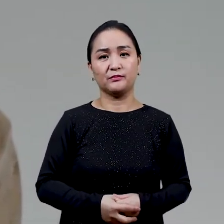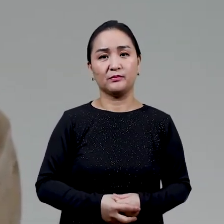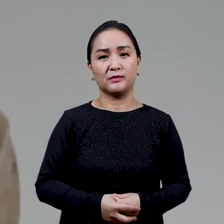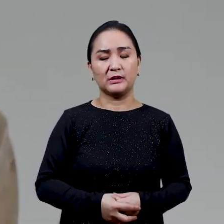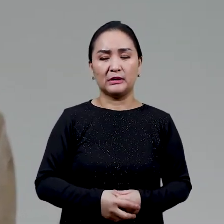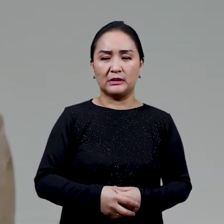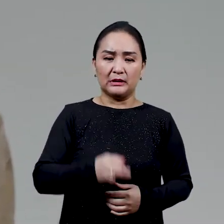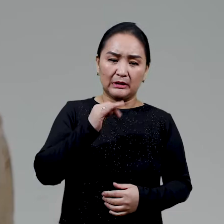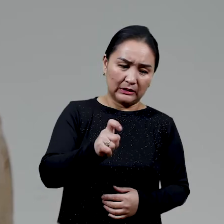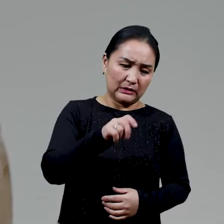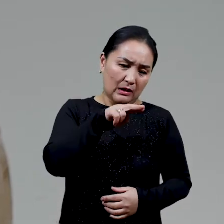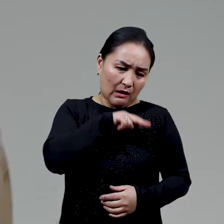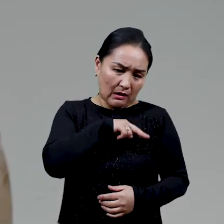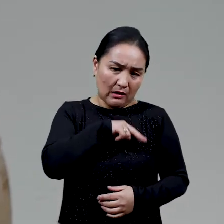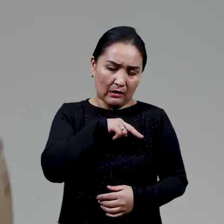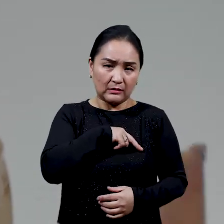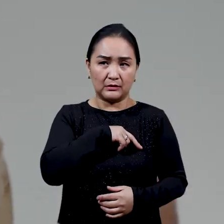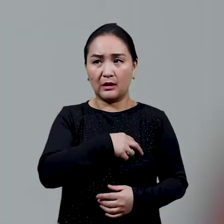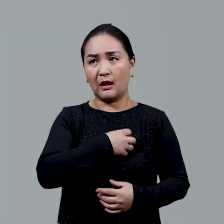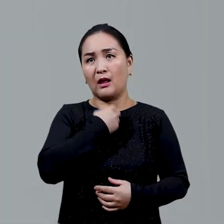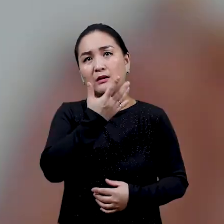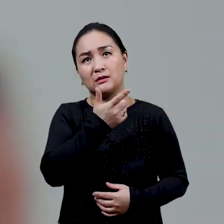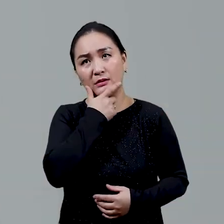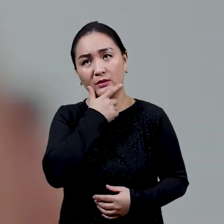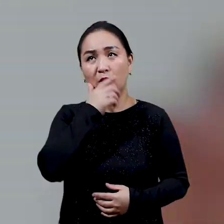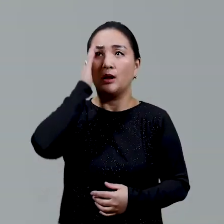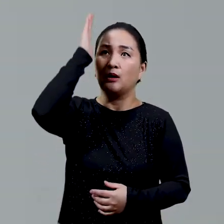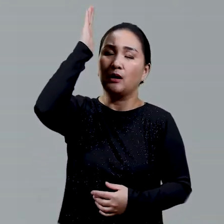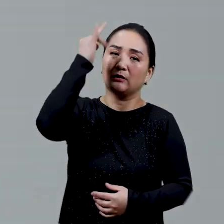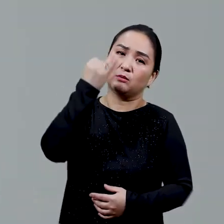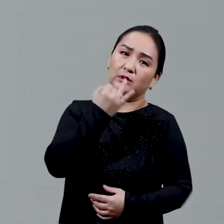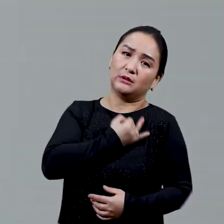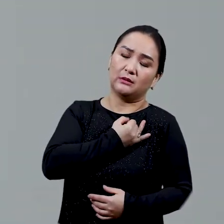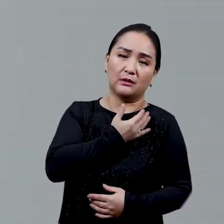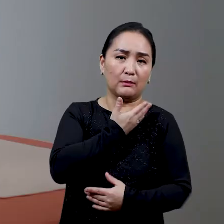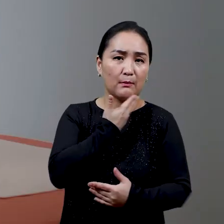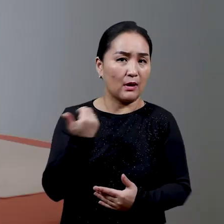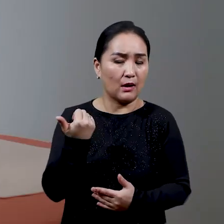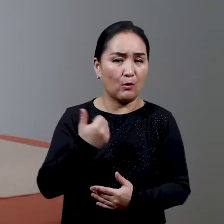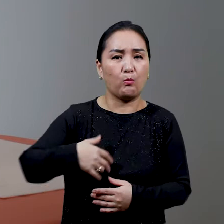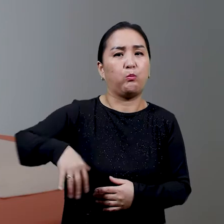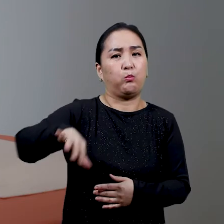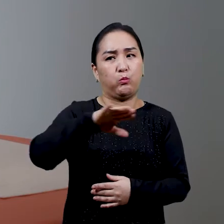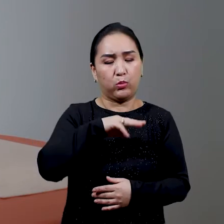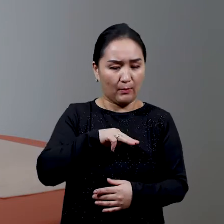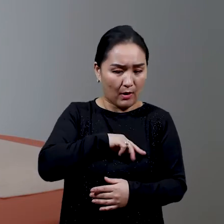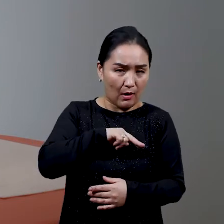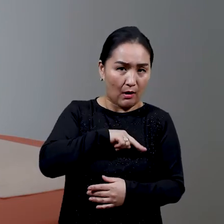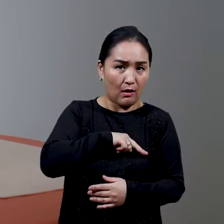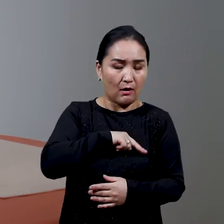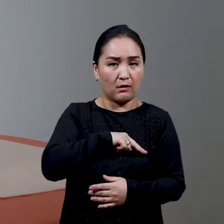Тэг ямар их амар айдас тээ ямар их амар давчуу. Тэгээ ирээдүйдээ ямар ч ихтгэлгүй бүх юм ингээл амар